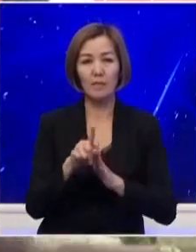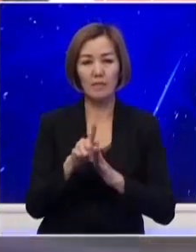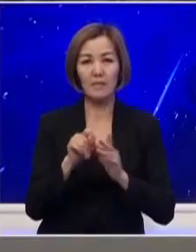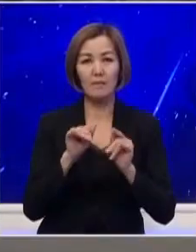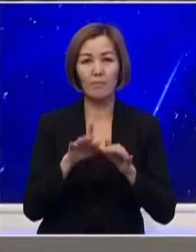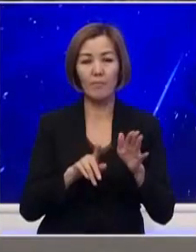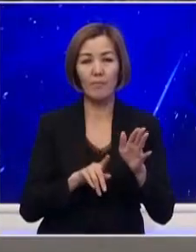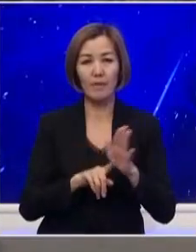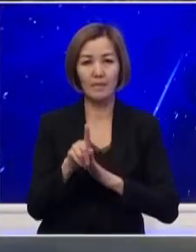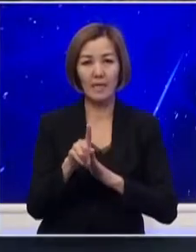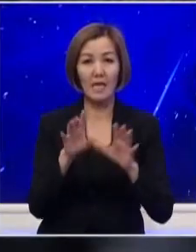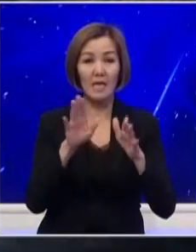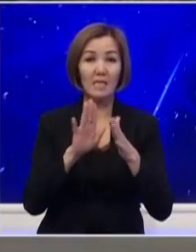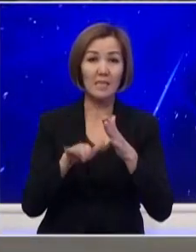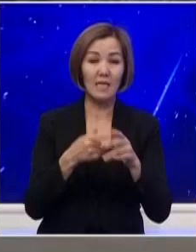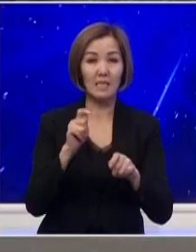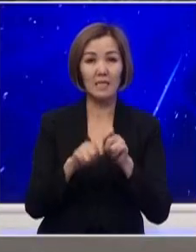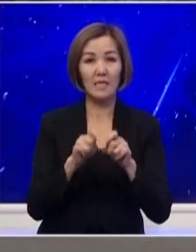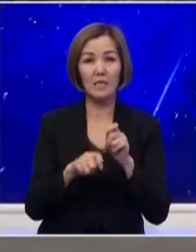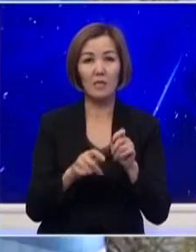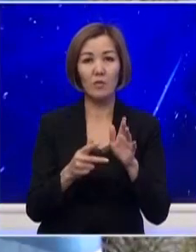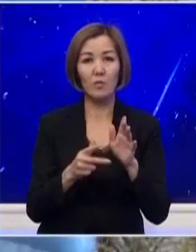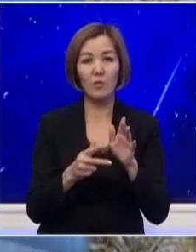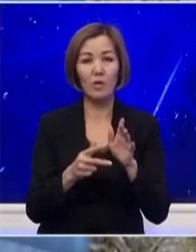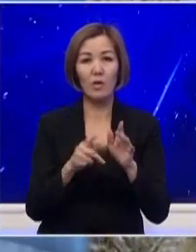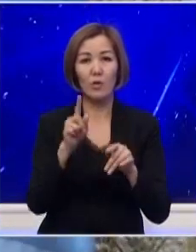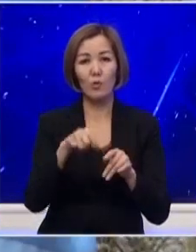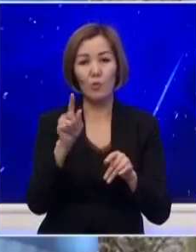өкілдері заңсыз тексеру болған жағдайда